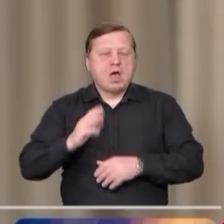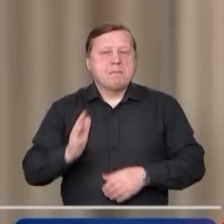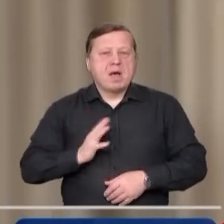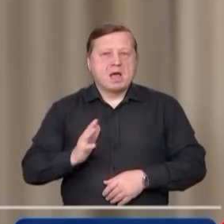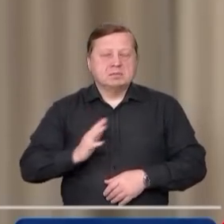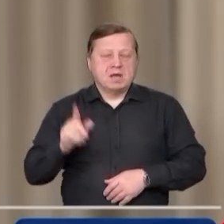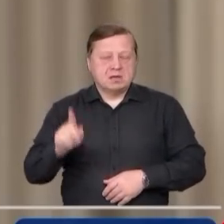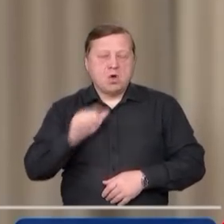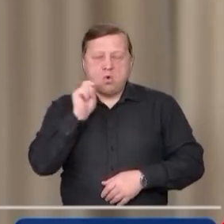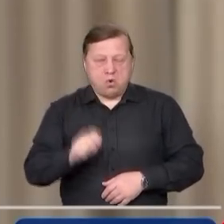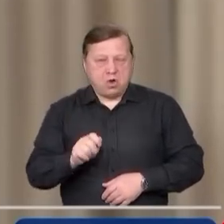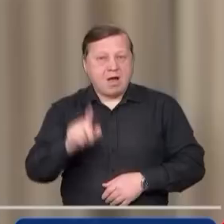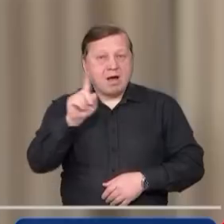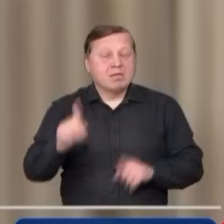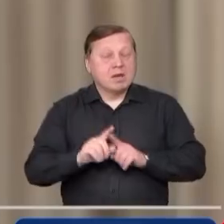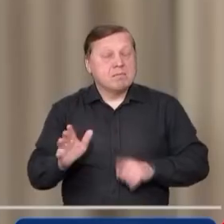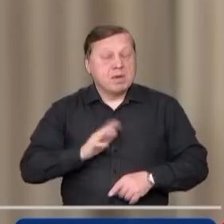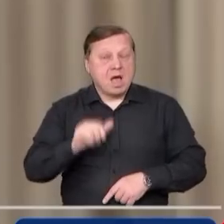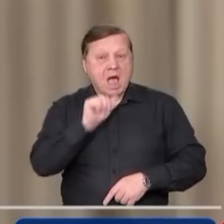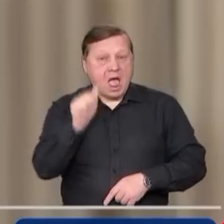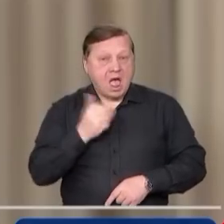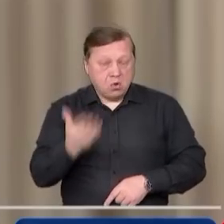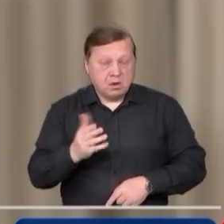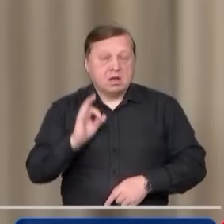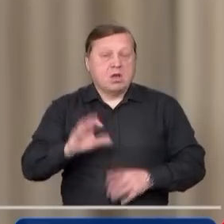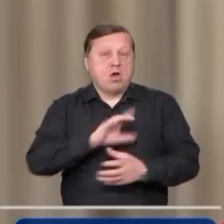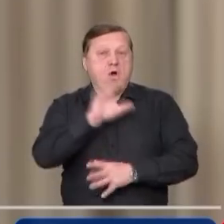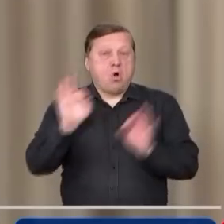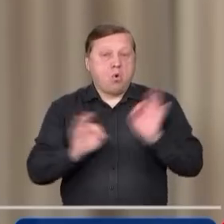bezpieczeństwo europejskie, a także bezpieczeństwo ogólnoświatowe.